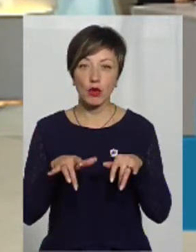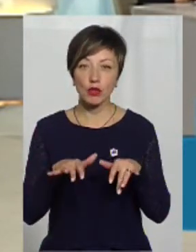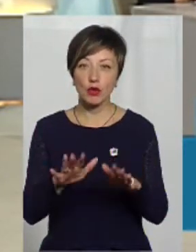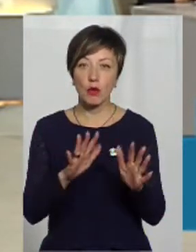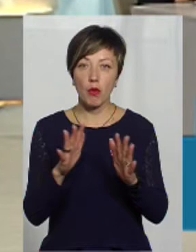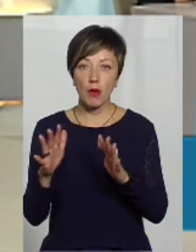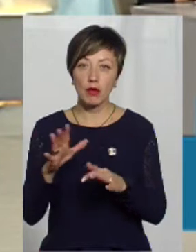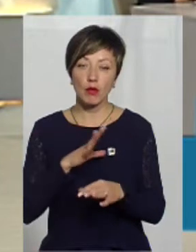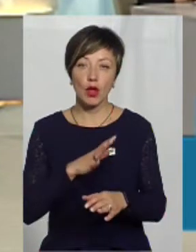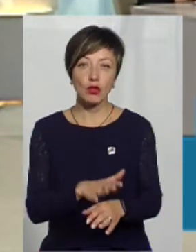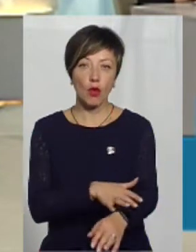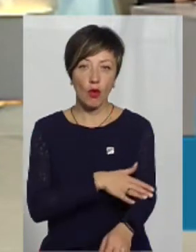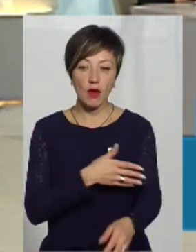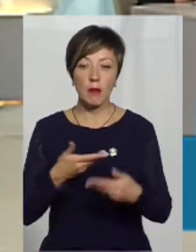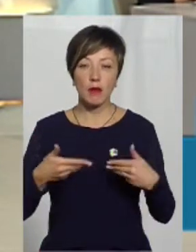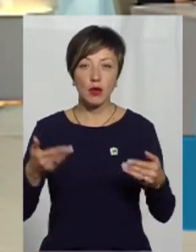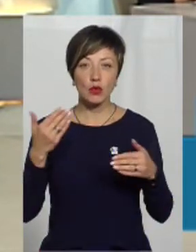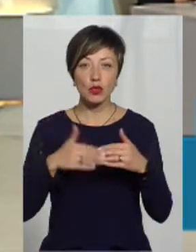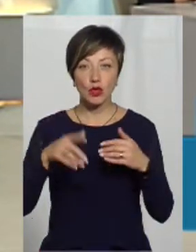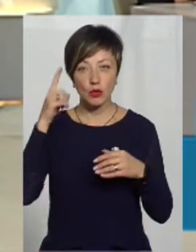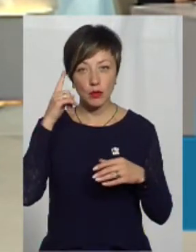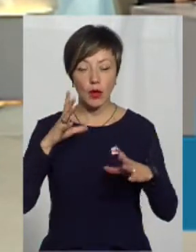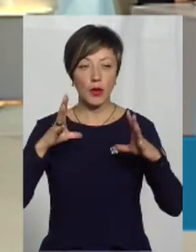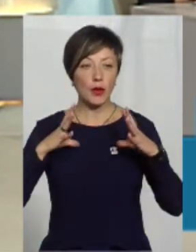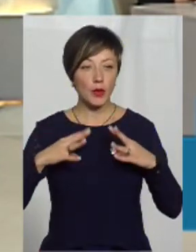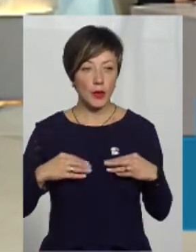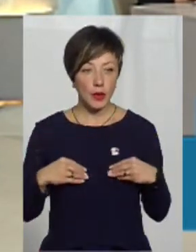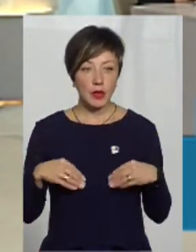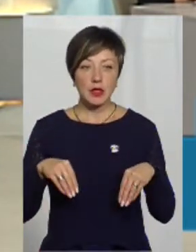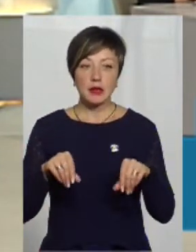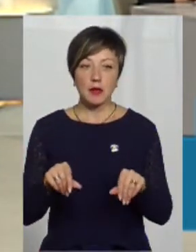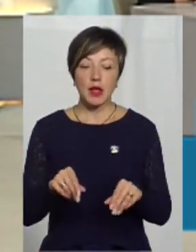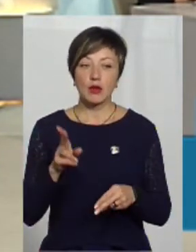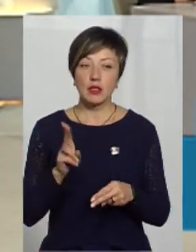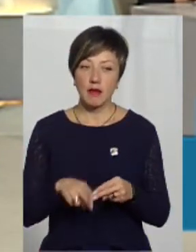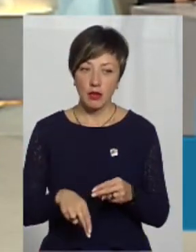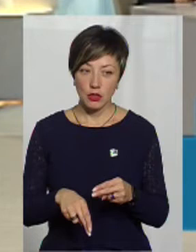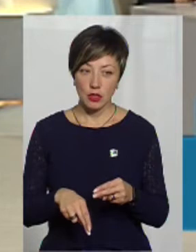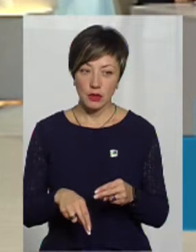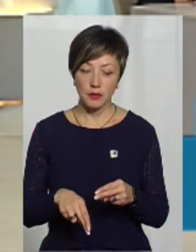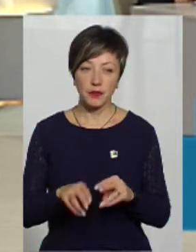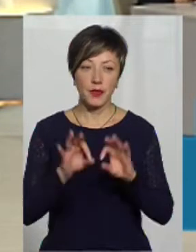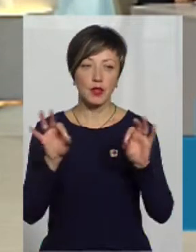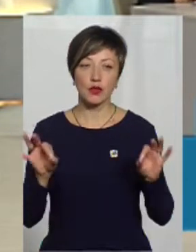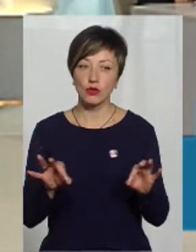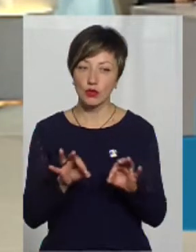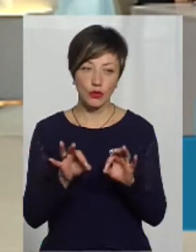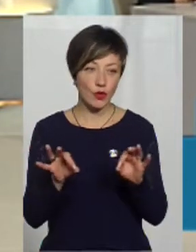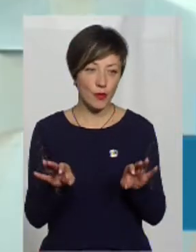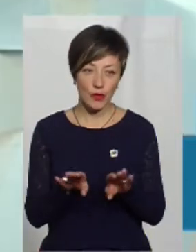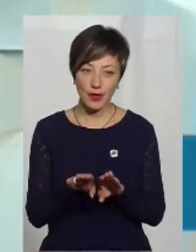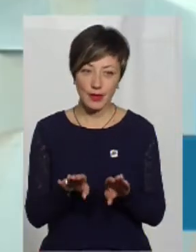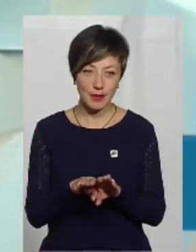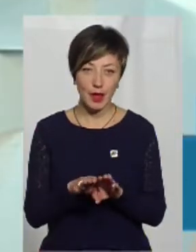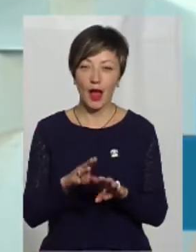вони були довгими. Ми вже думали так, зітхнули, все, землею ми завершили. Нічого подібного, нас